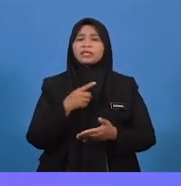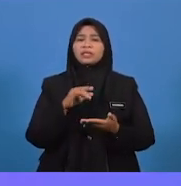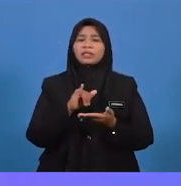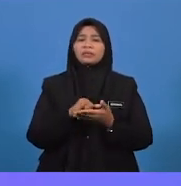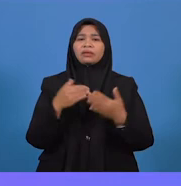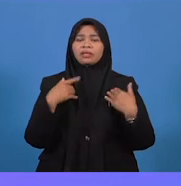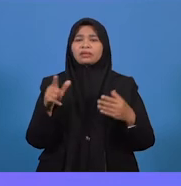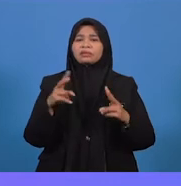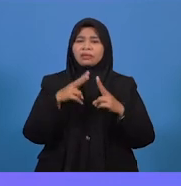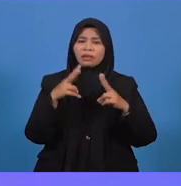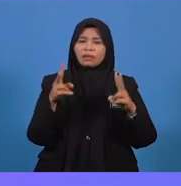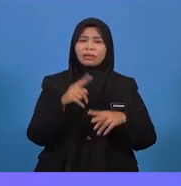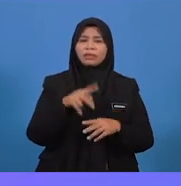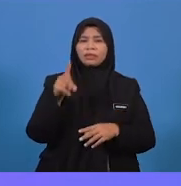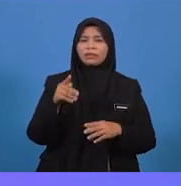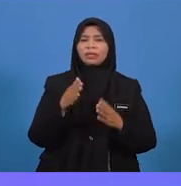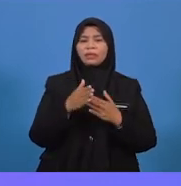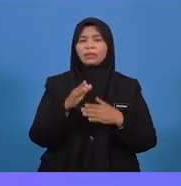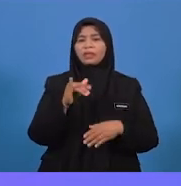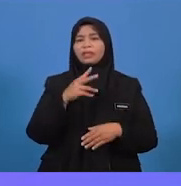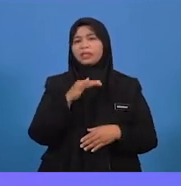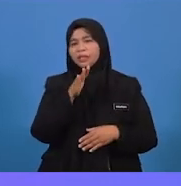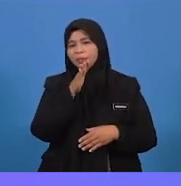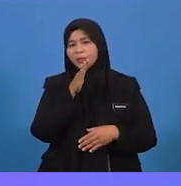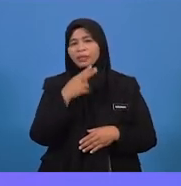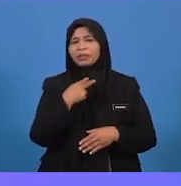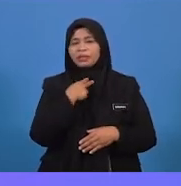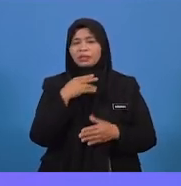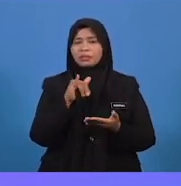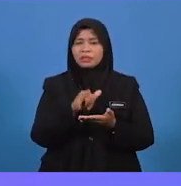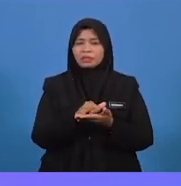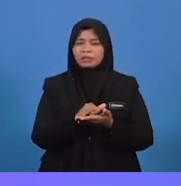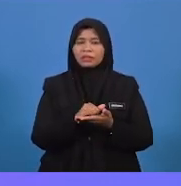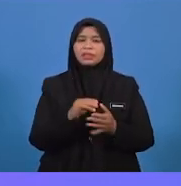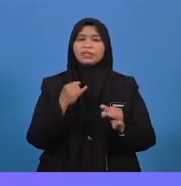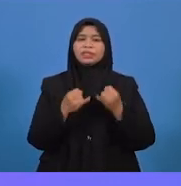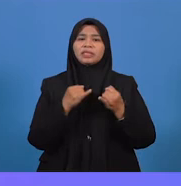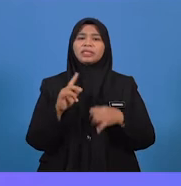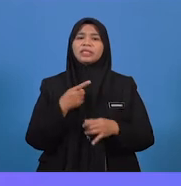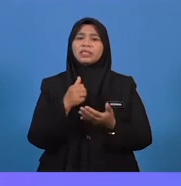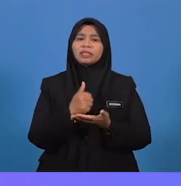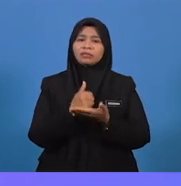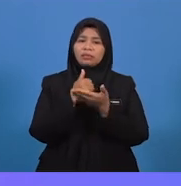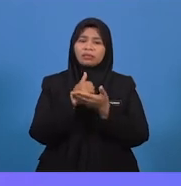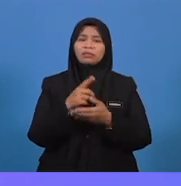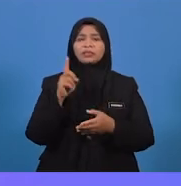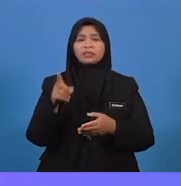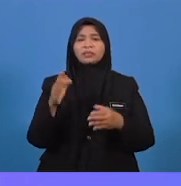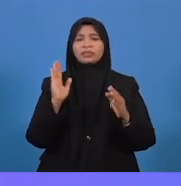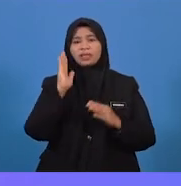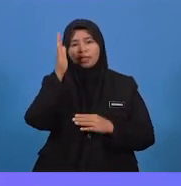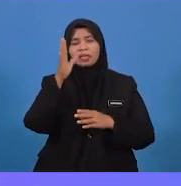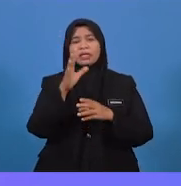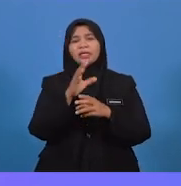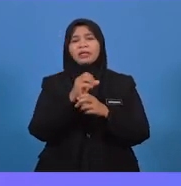adalah sangat-sangat diperlukan oleh ibu mengandung tadi. Jika kita menolongnya, pasti itu akan lebih memudahkan